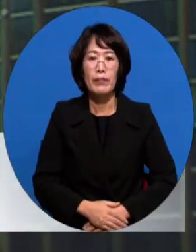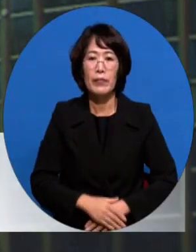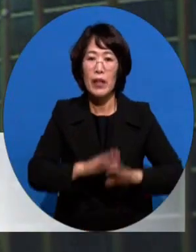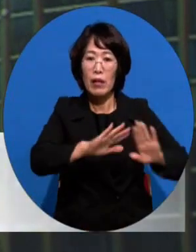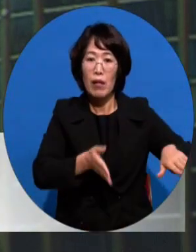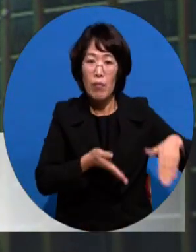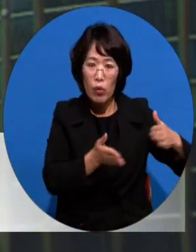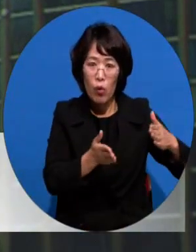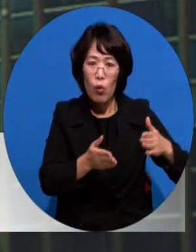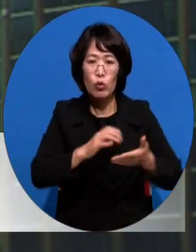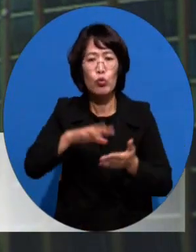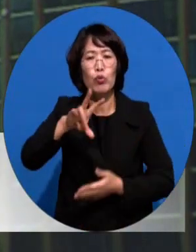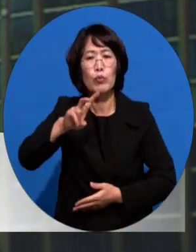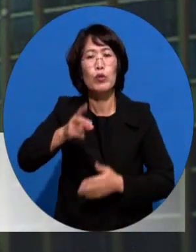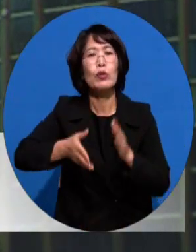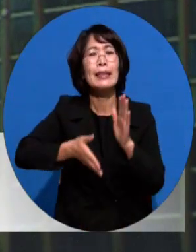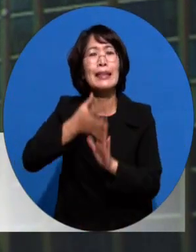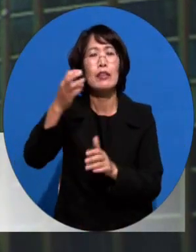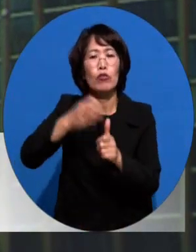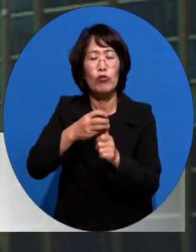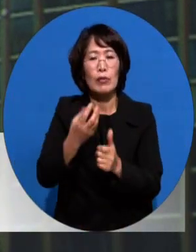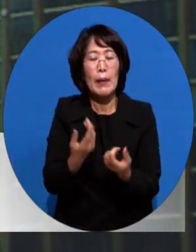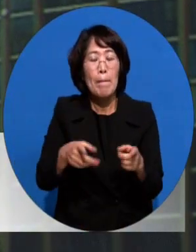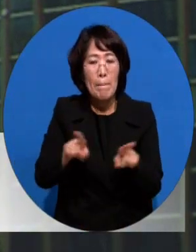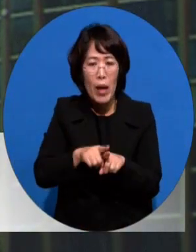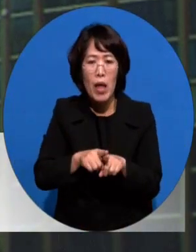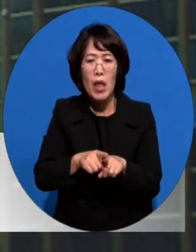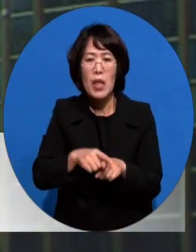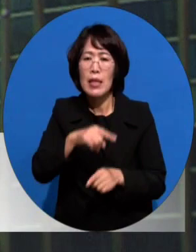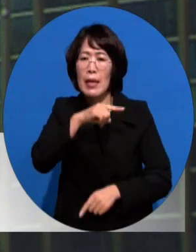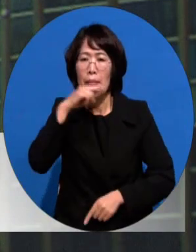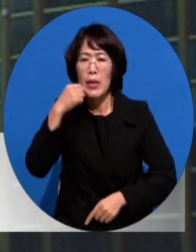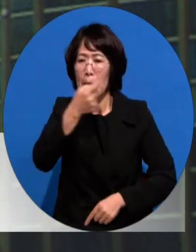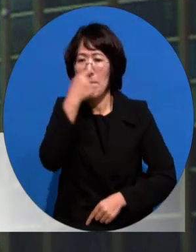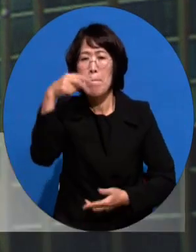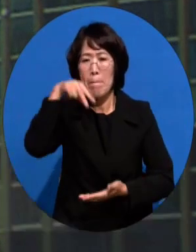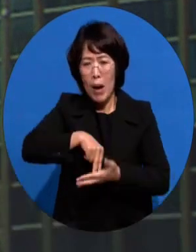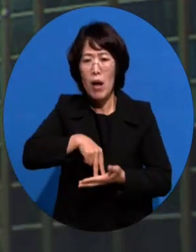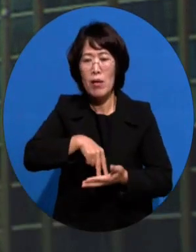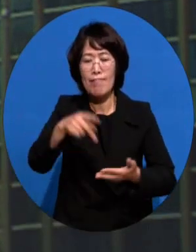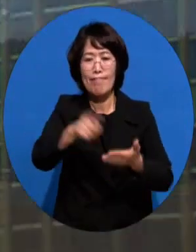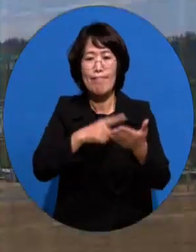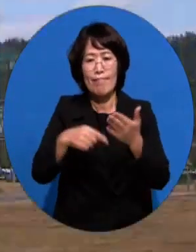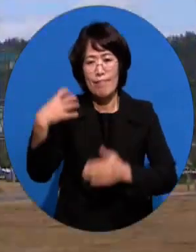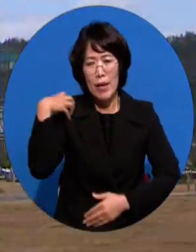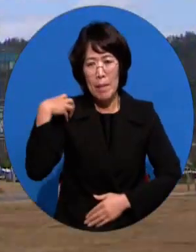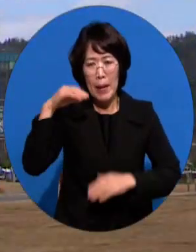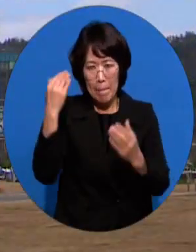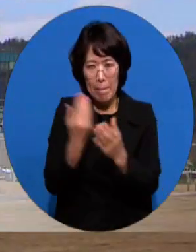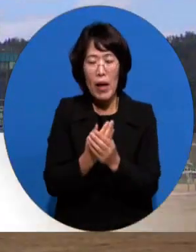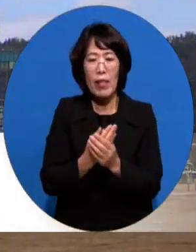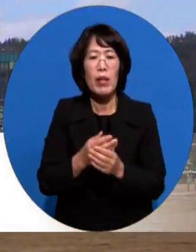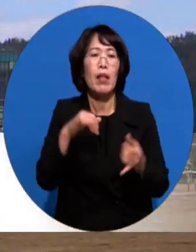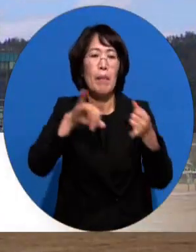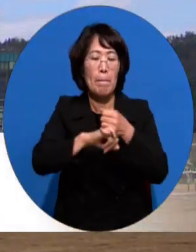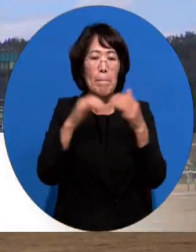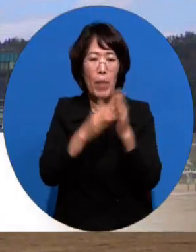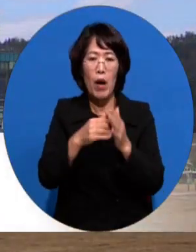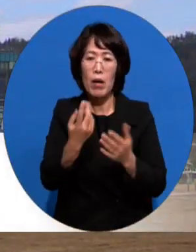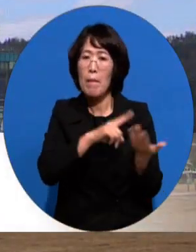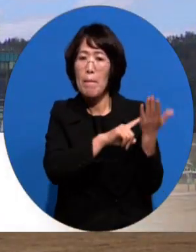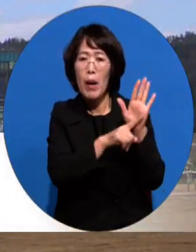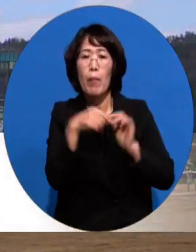전라남도가 22개 시군과 함께 지급보증에 대한 이행 책임을 다할 것을 약속했습니다이 같은